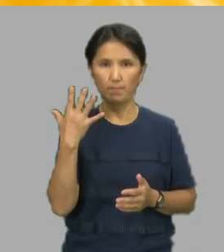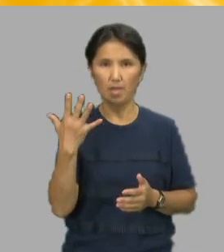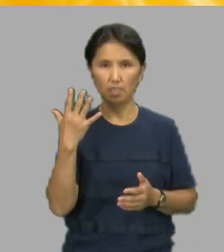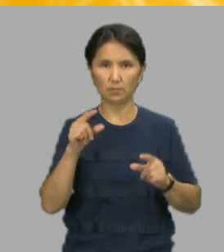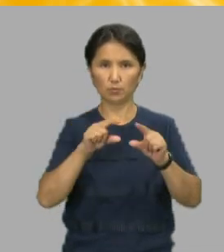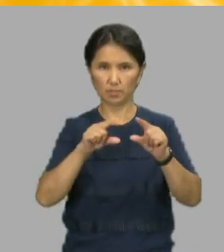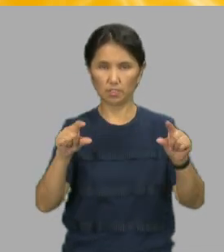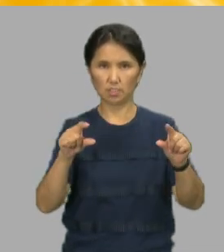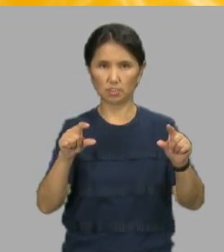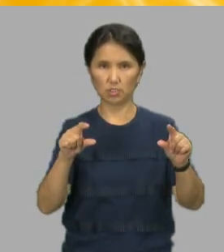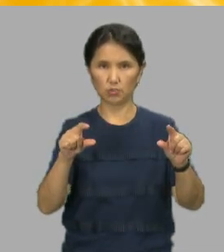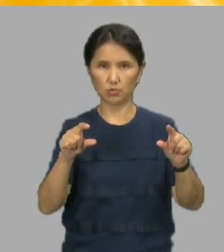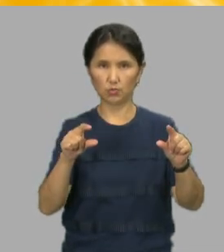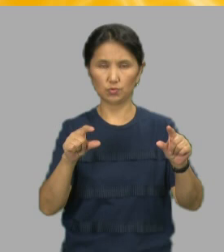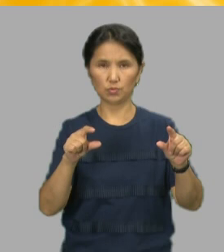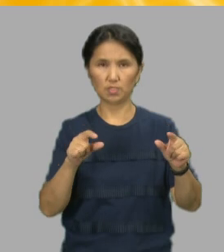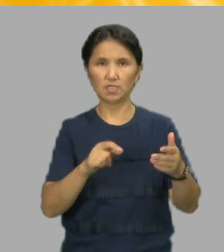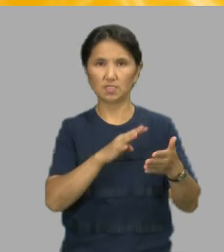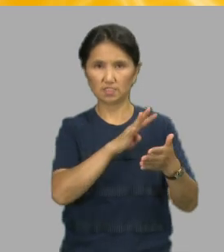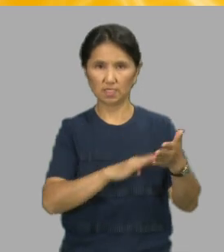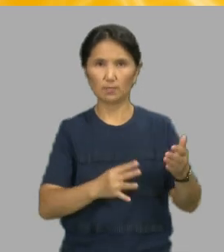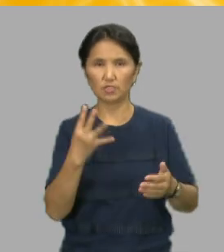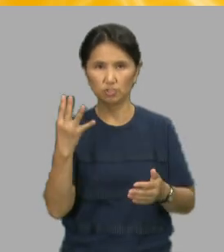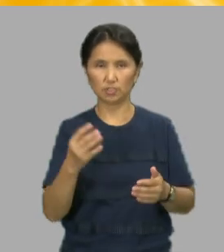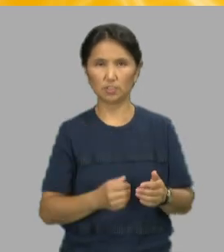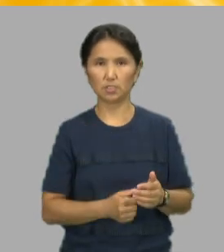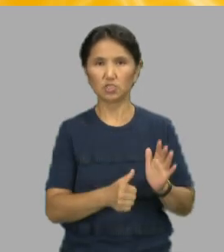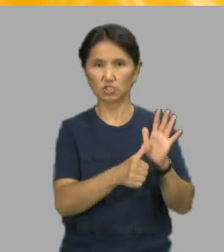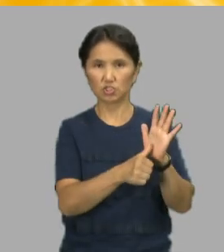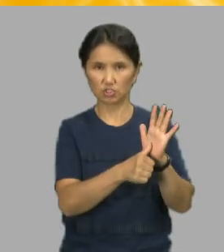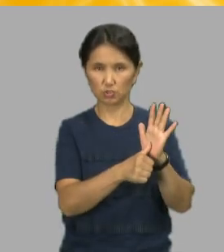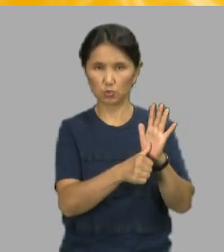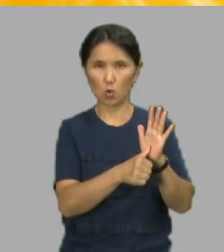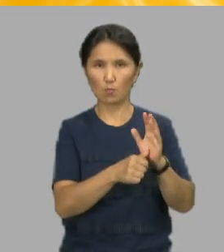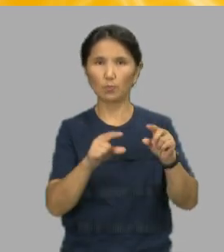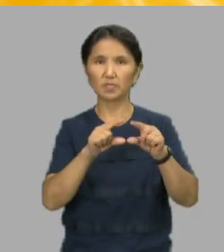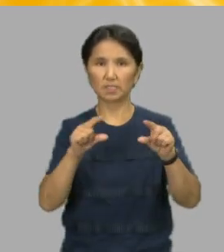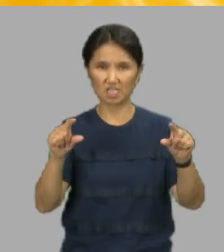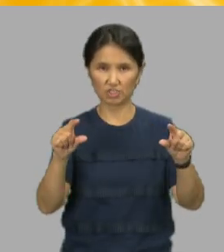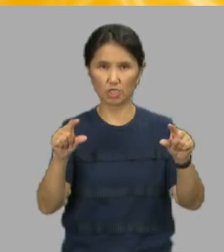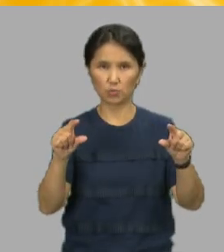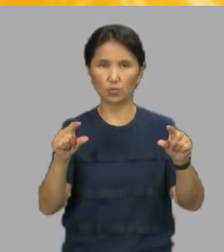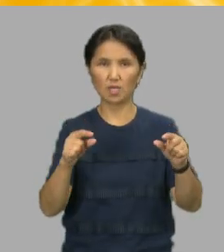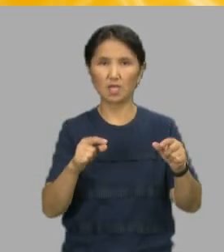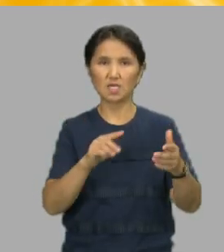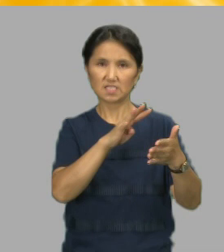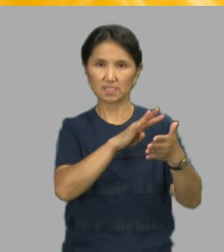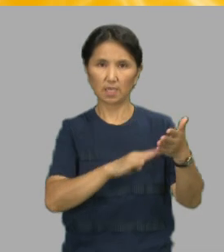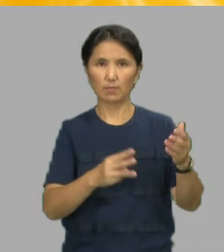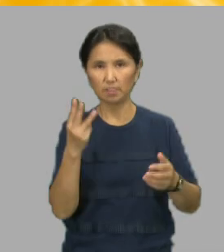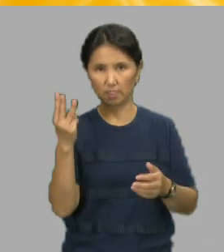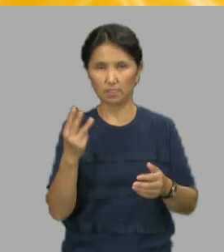5. Пятому предложению схема 4. Шестому предложению